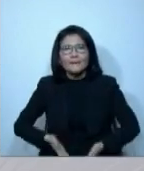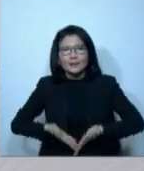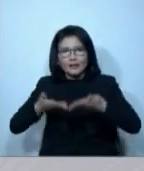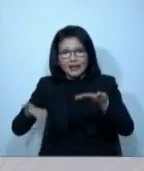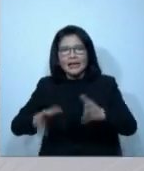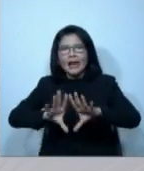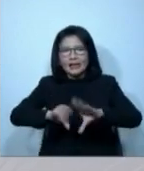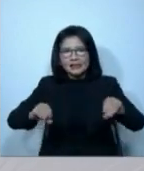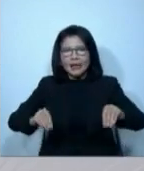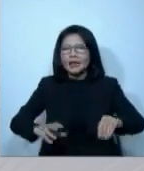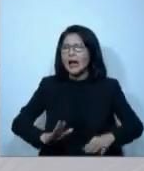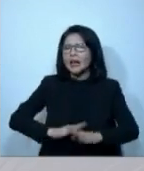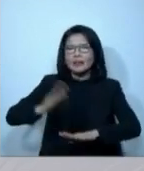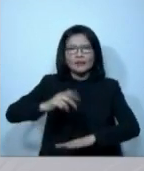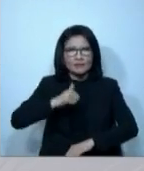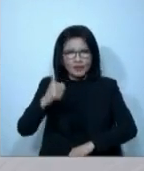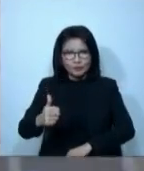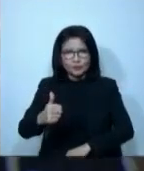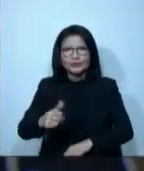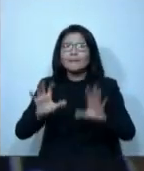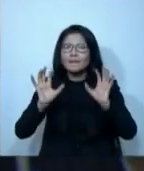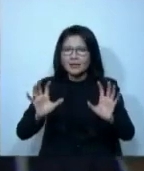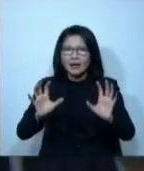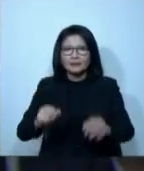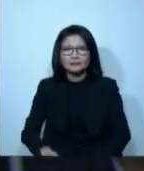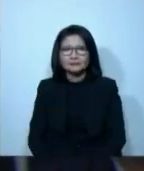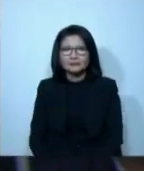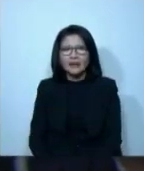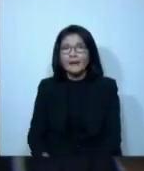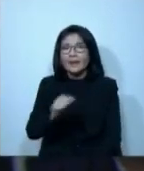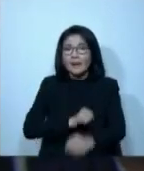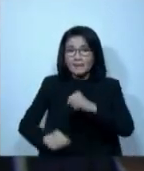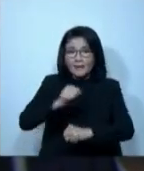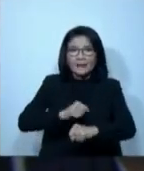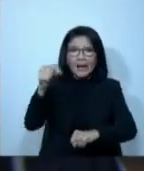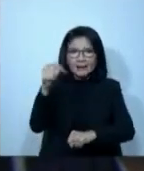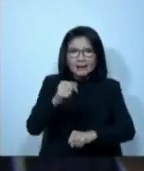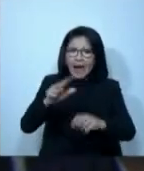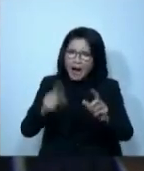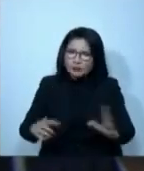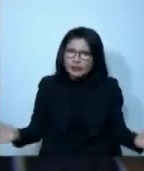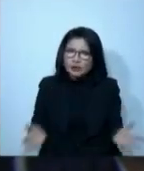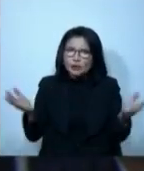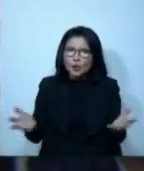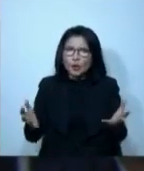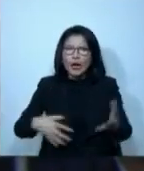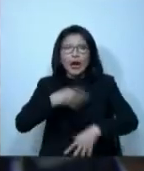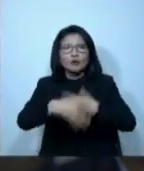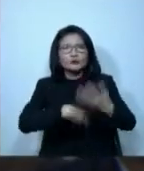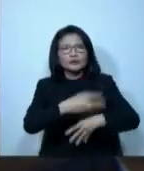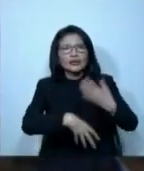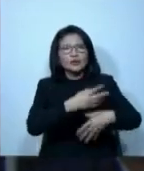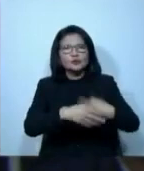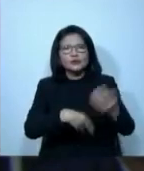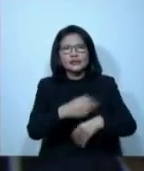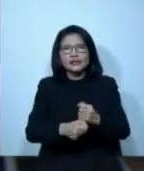ruang pekerjaan yang jauh lebih banyak kepada mereka. Maka peran-peran inilah yang mesti kita dorong. Kawasan industri Kendal sudah